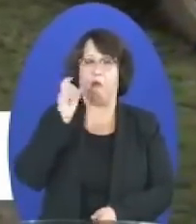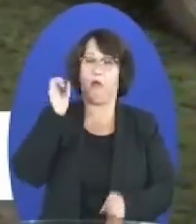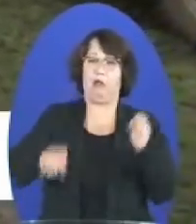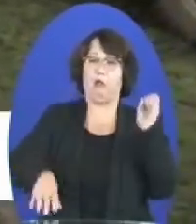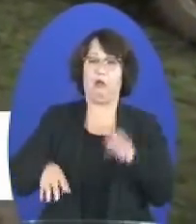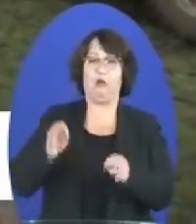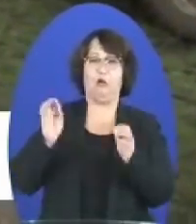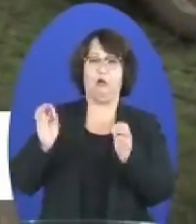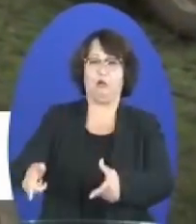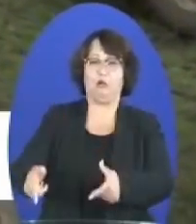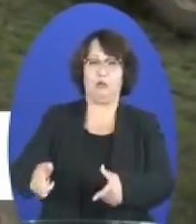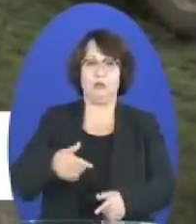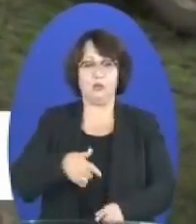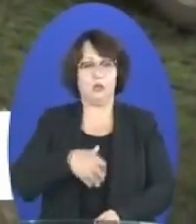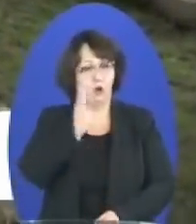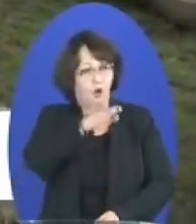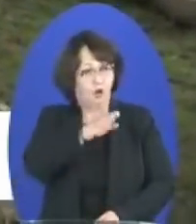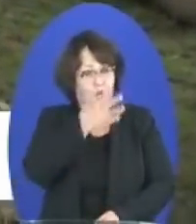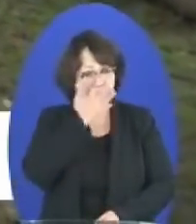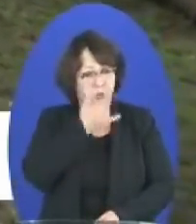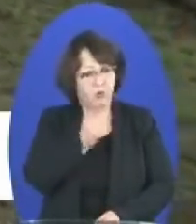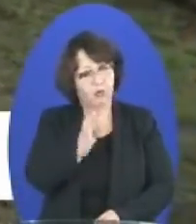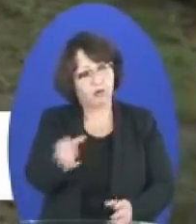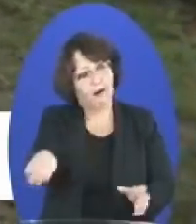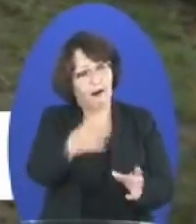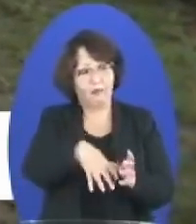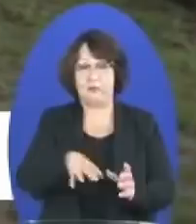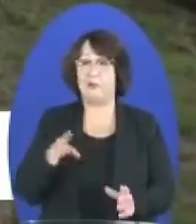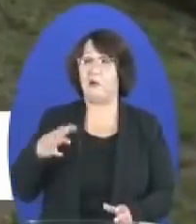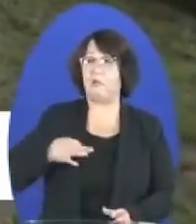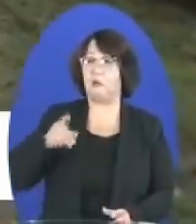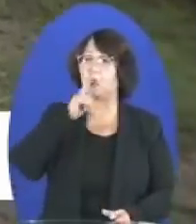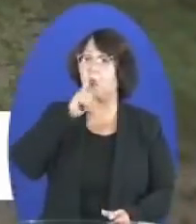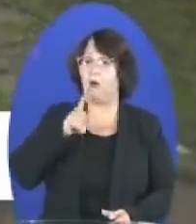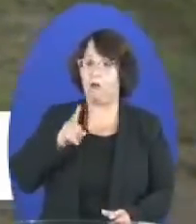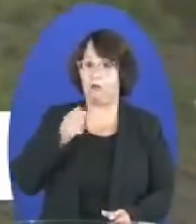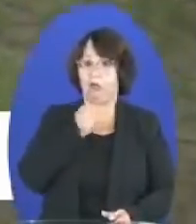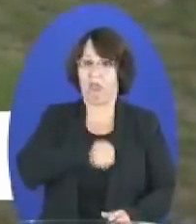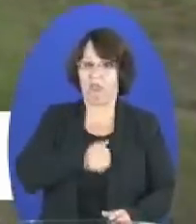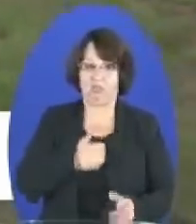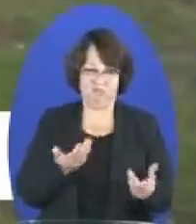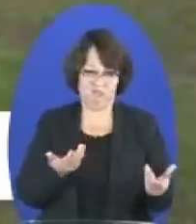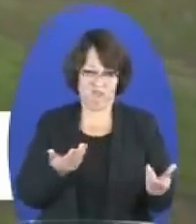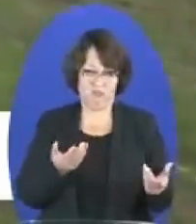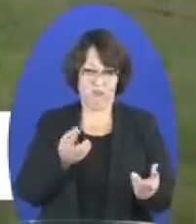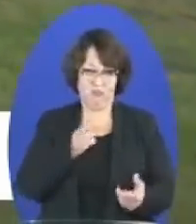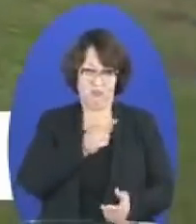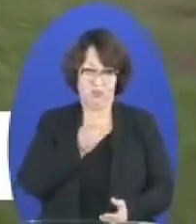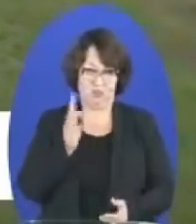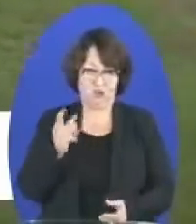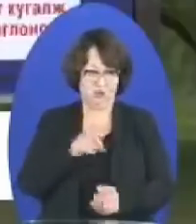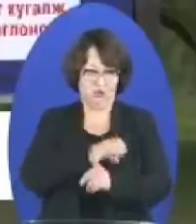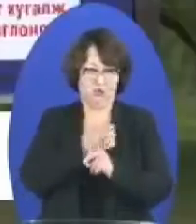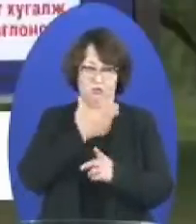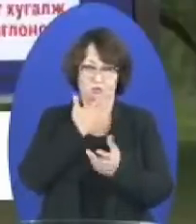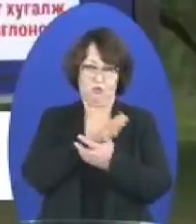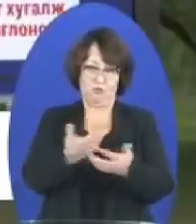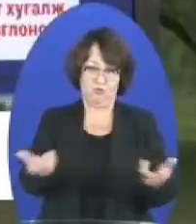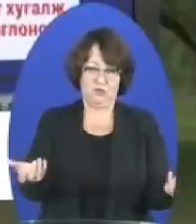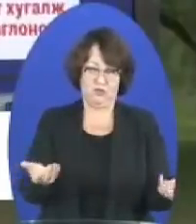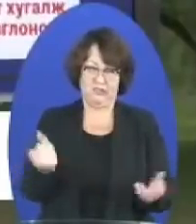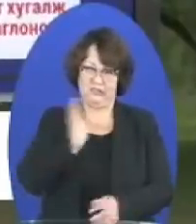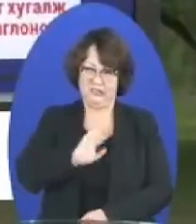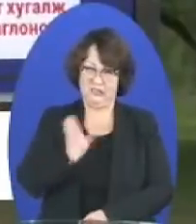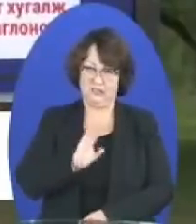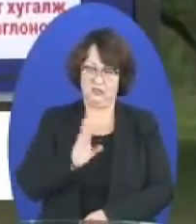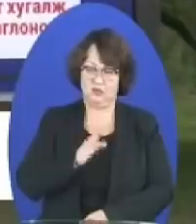тарьсаогооч авахгүйгээр за шаардлага дэхээр биелүүлэхгүй байгаа ийм иргэдч бий. Тийм учраас иргэд тав хүн за голын иргэд дагуу аялахдаа нэгдүгээр